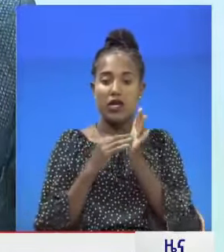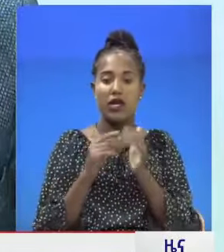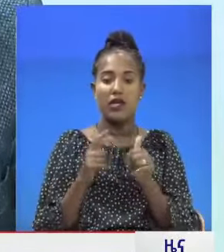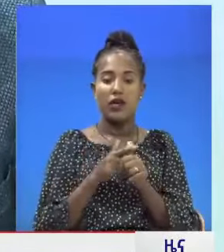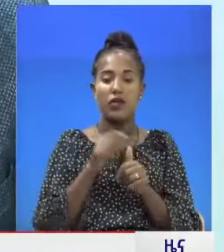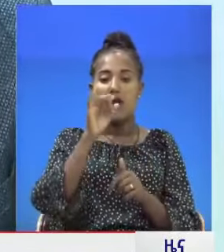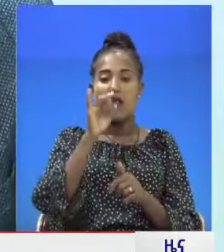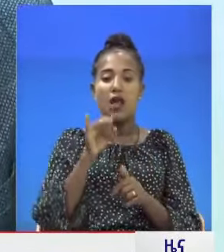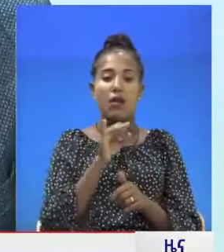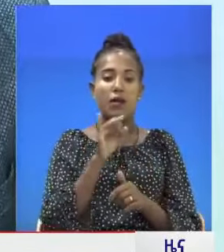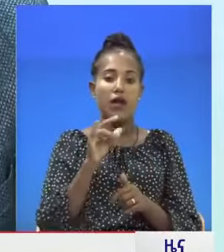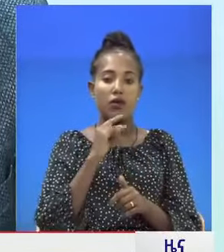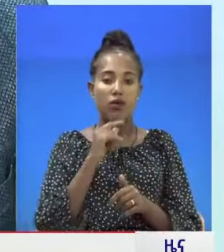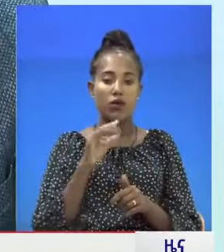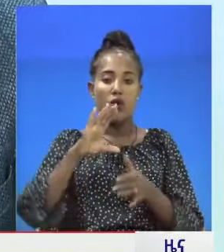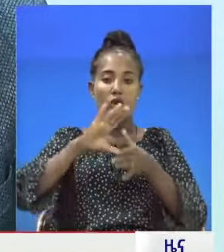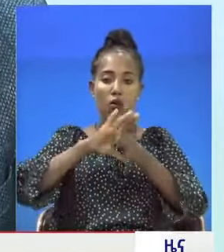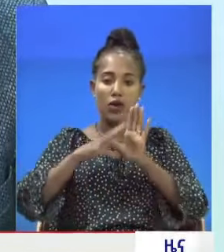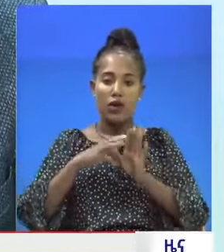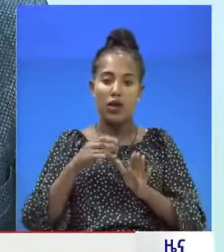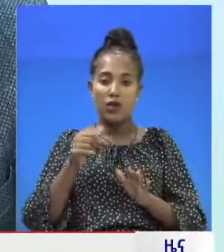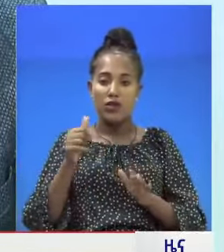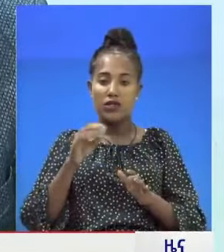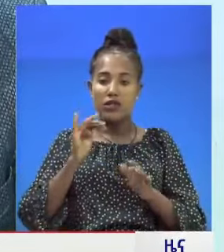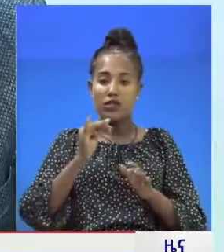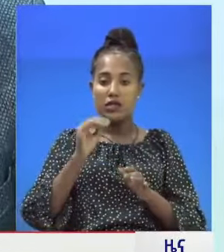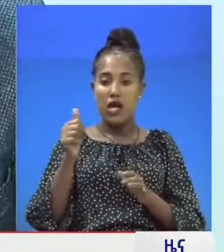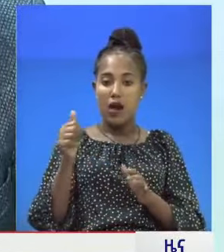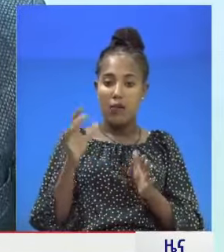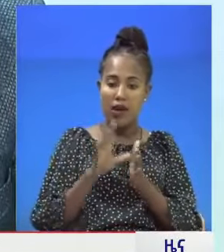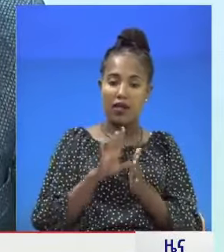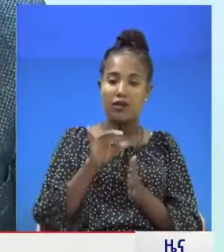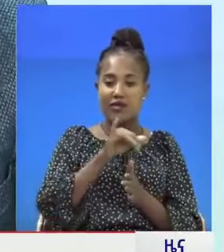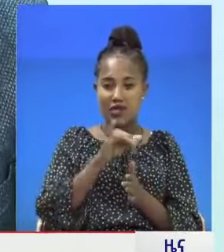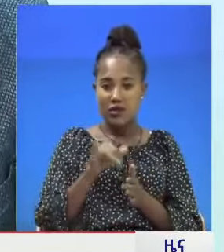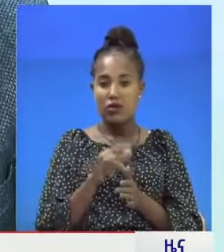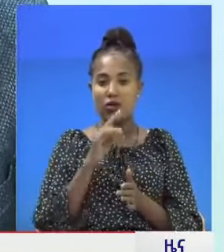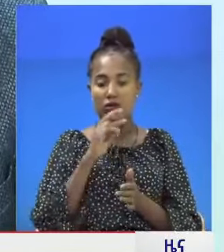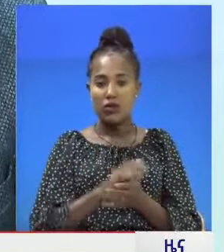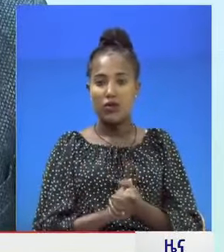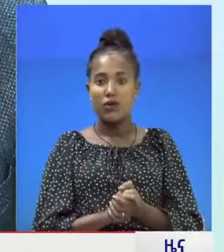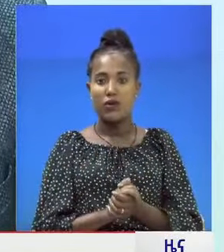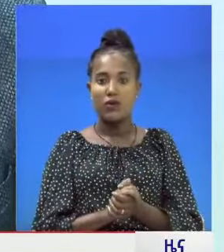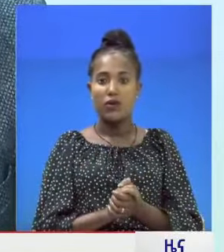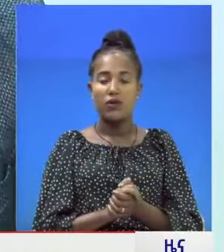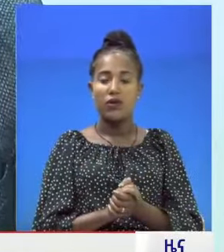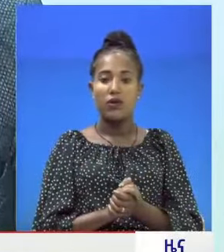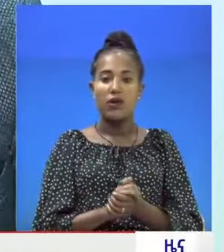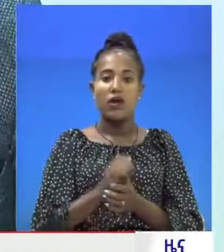ነው፣ ጎንደር፣ ሌሎችም ጢስ አባይና መሳሰሉት ናቸው። አሁን ላሊበላ